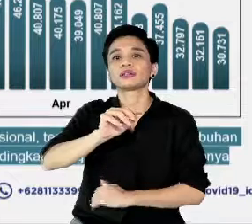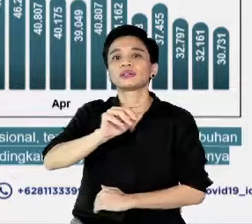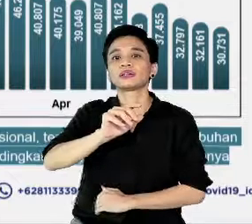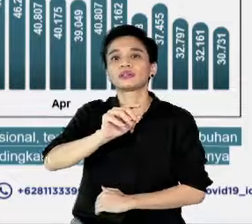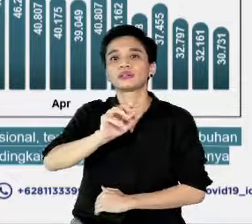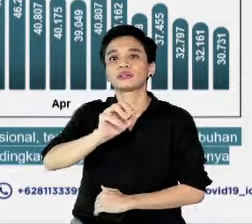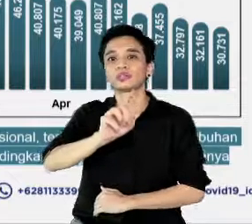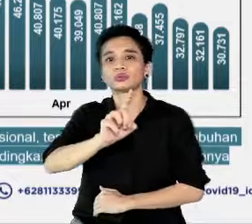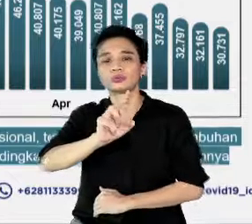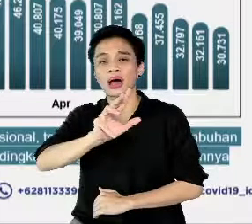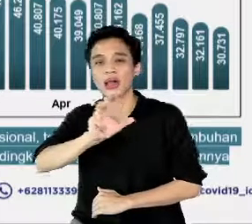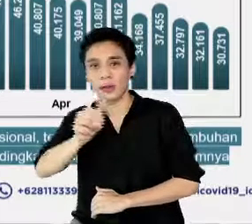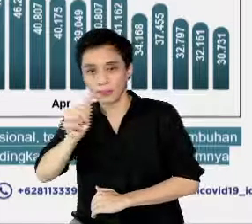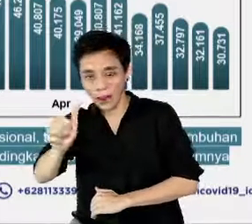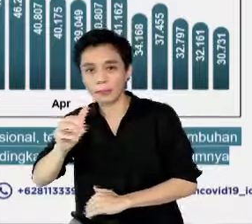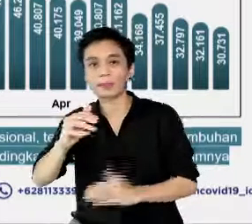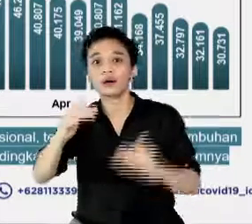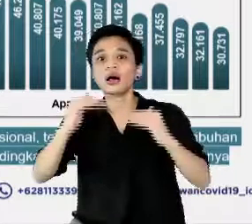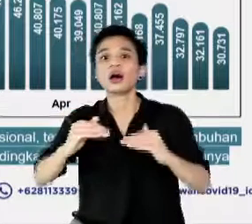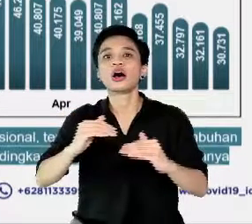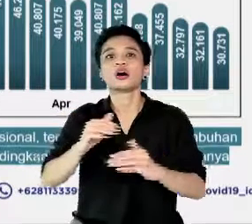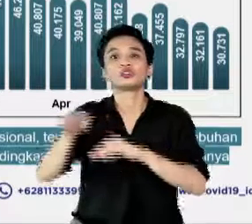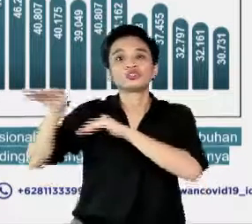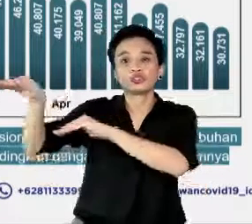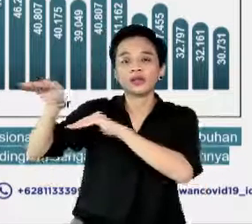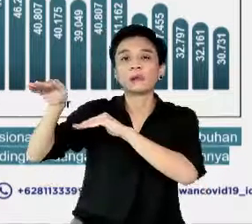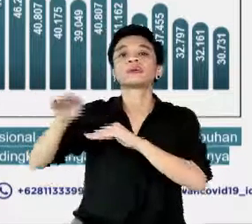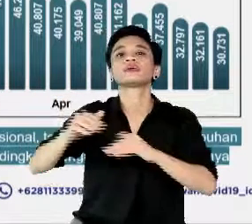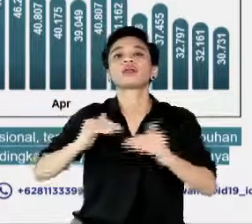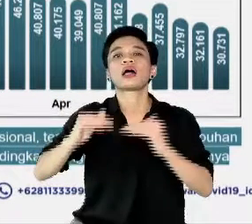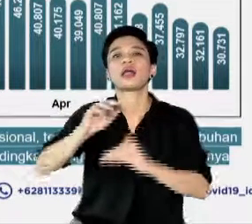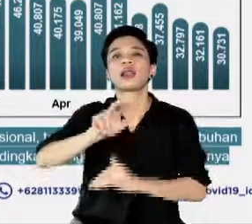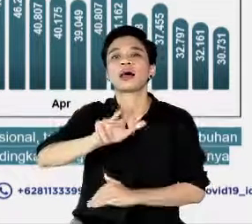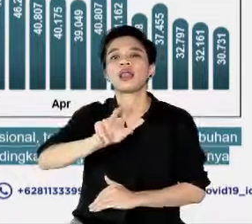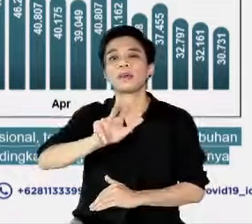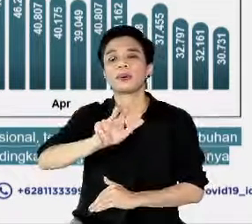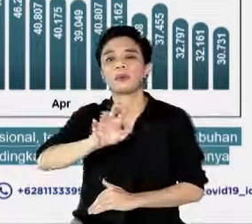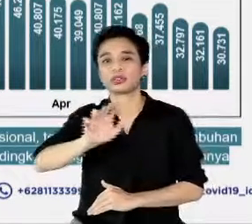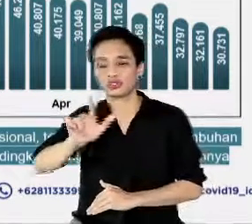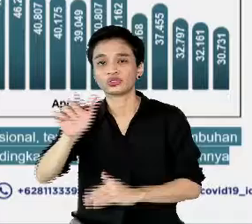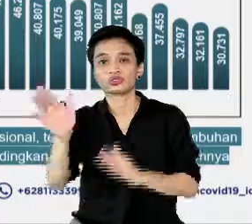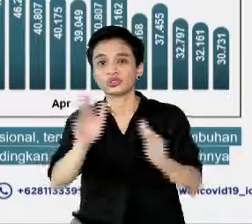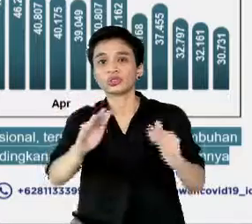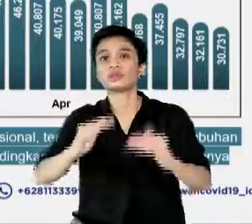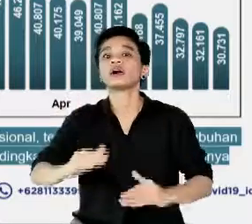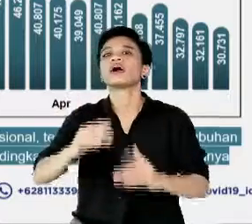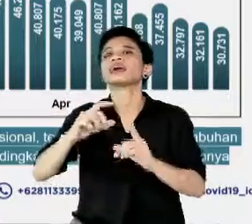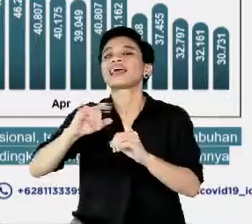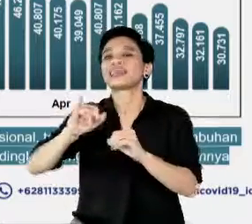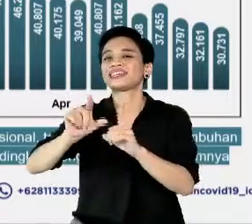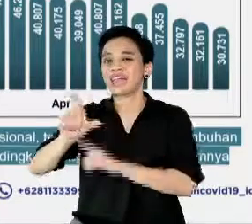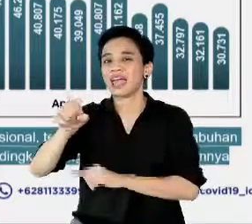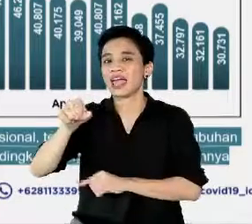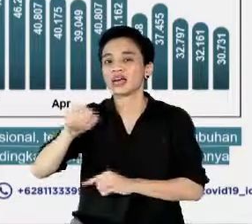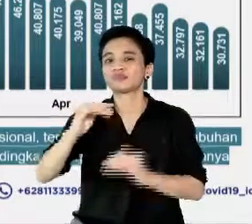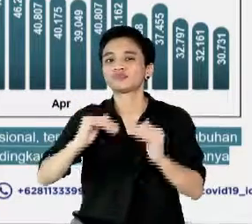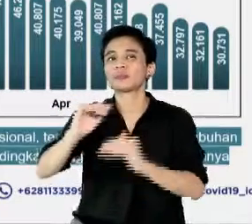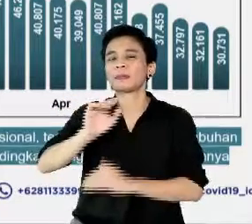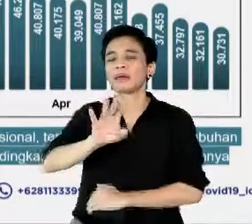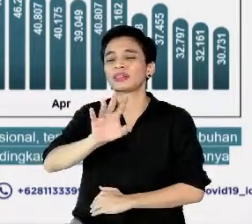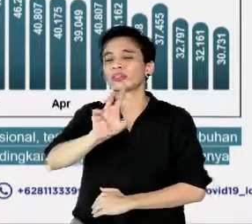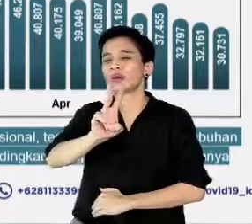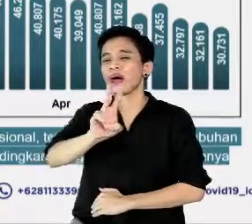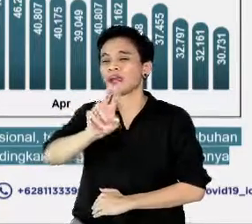1956 kesembuhan Jambi naik 489 kesembuhan dan Daerah Istimewa Yogyakarta naik